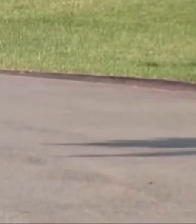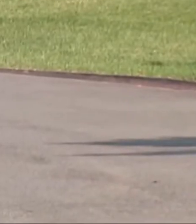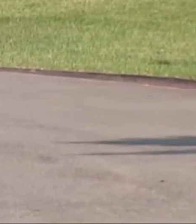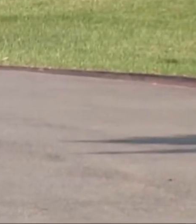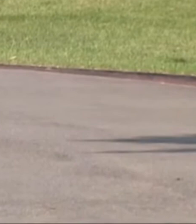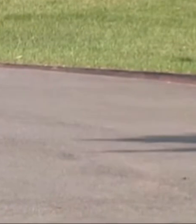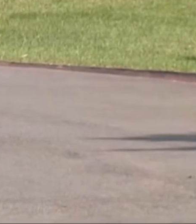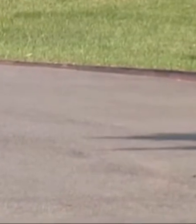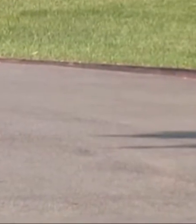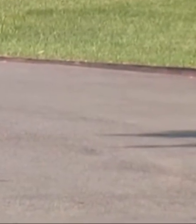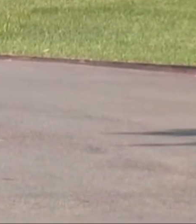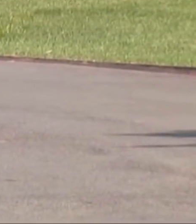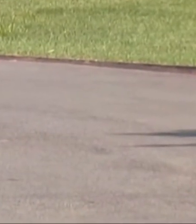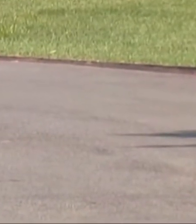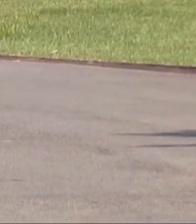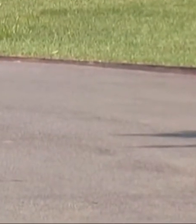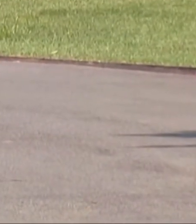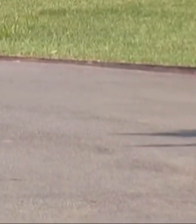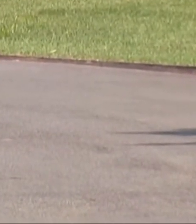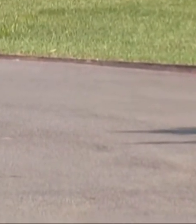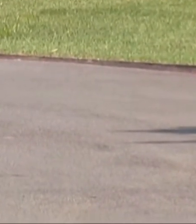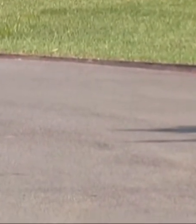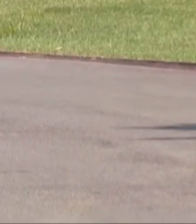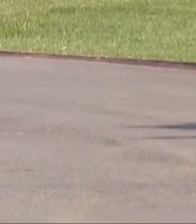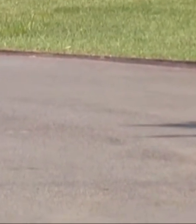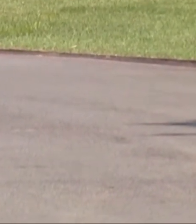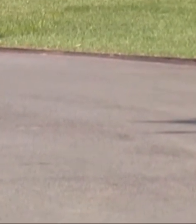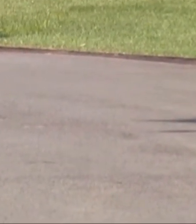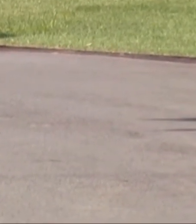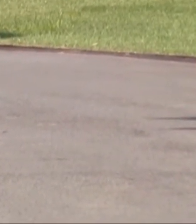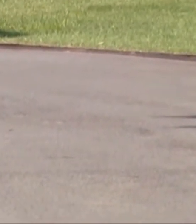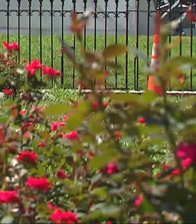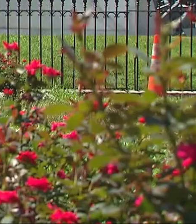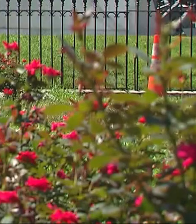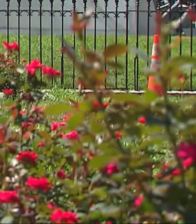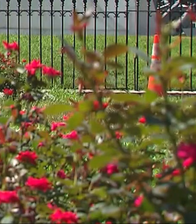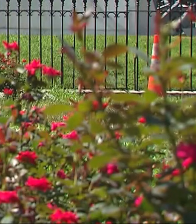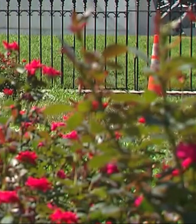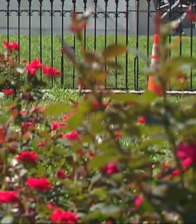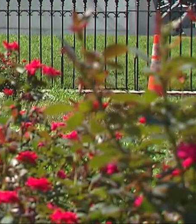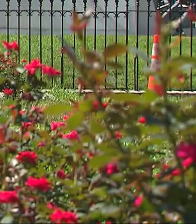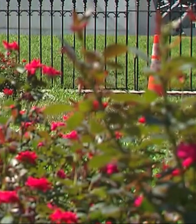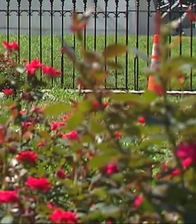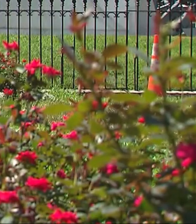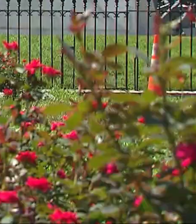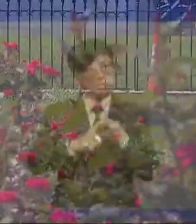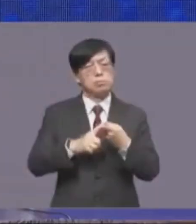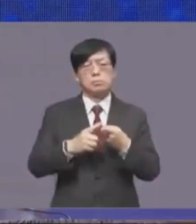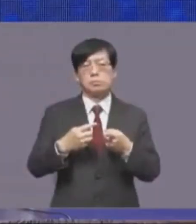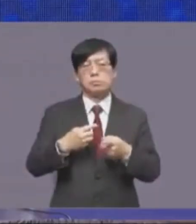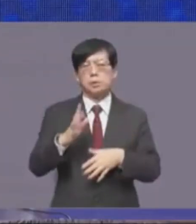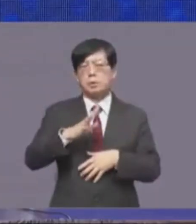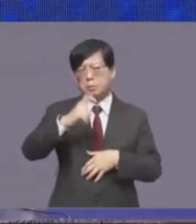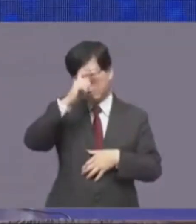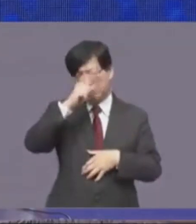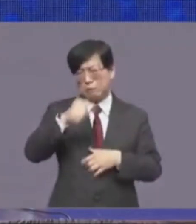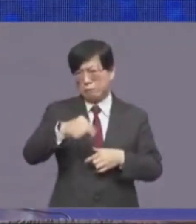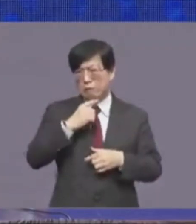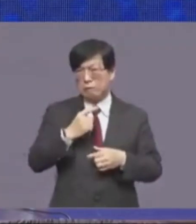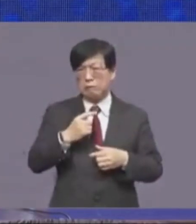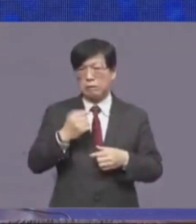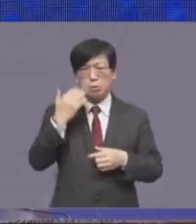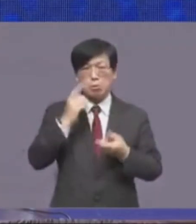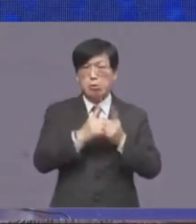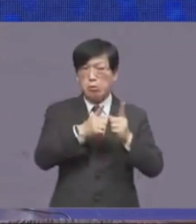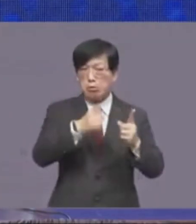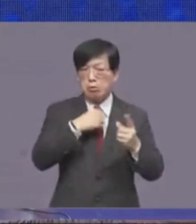ทงสองปเทศตต้รวมมอกัน psi ยามผลัดนให้การเจราจาร์ประสบความสำเร็โย Recalที่เจราจารยตกลกันยาก หรอ